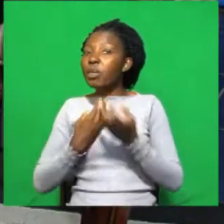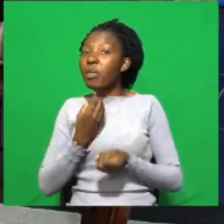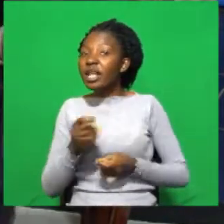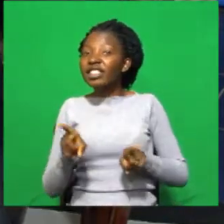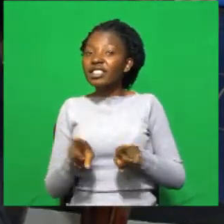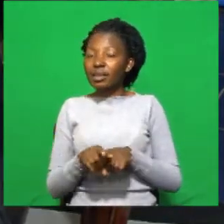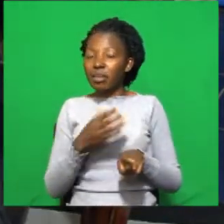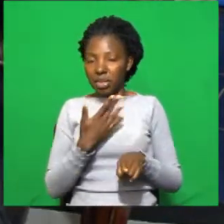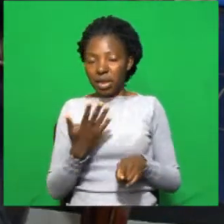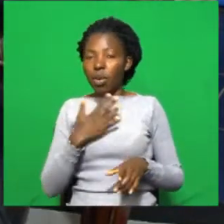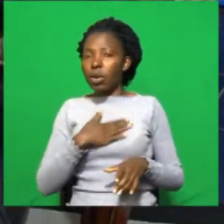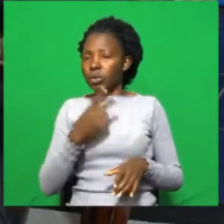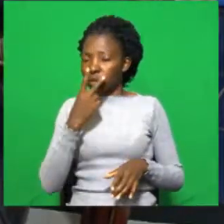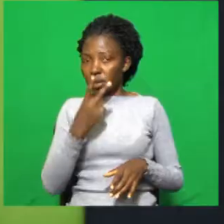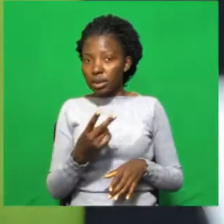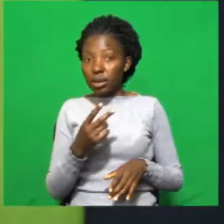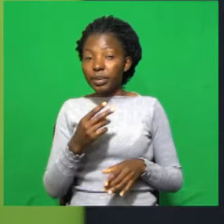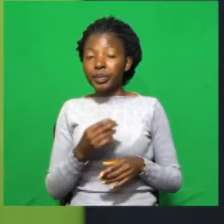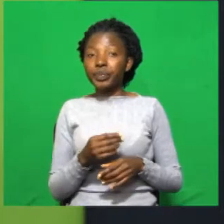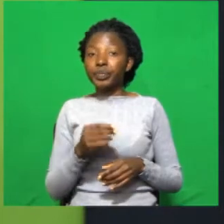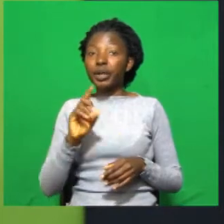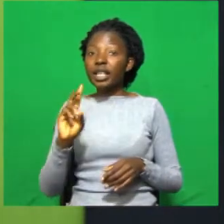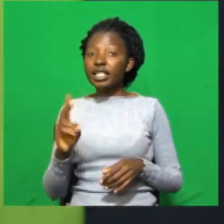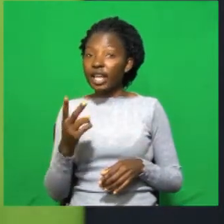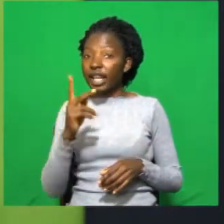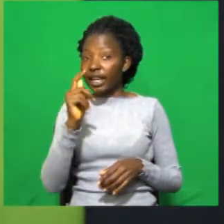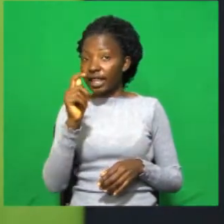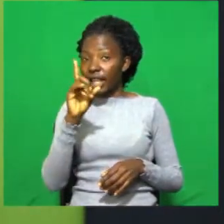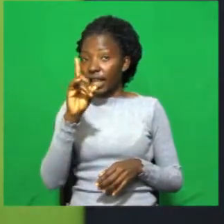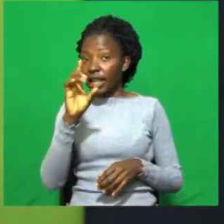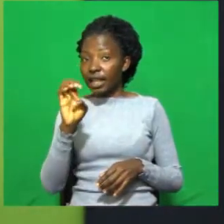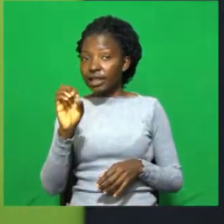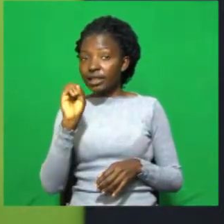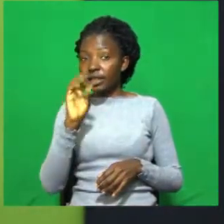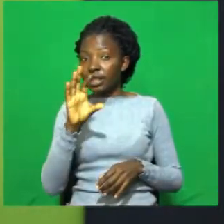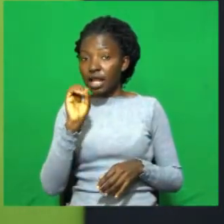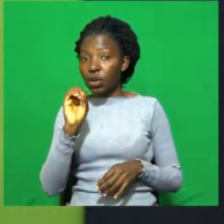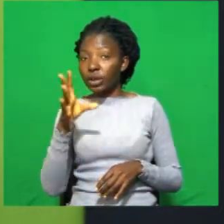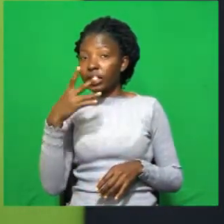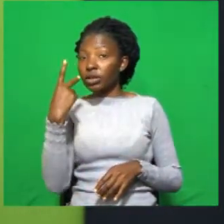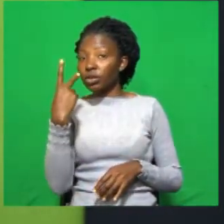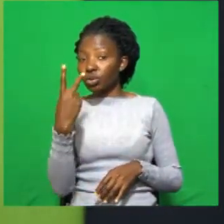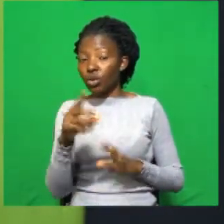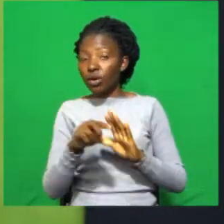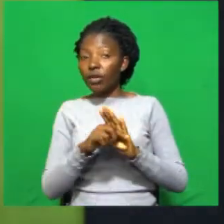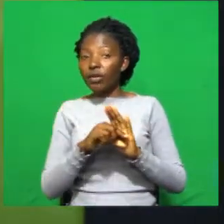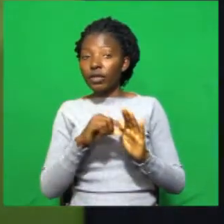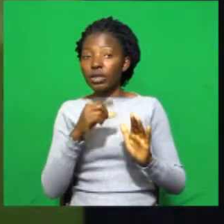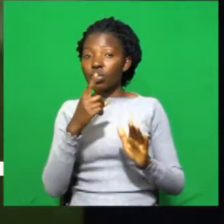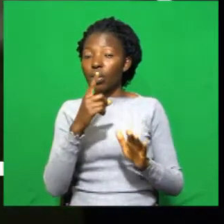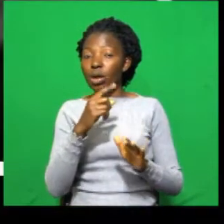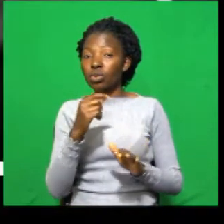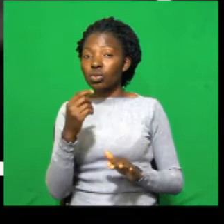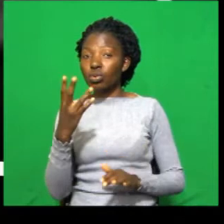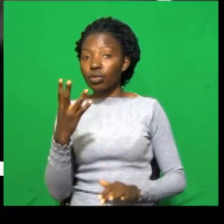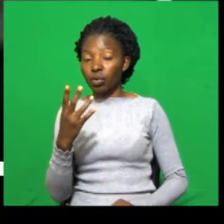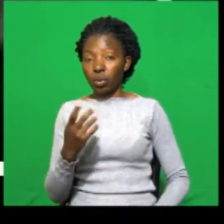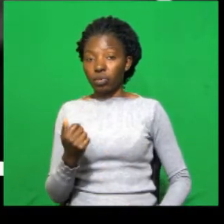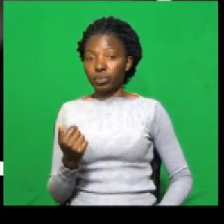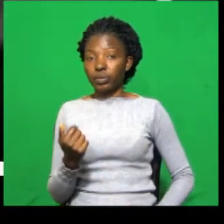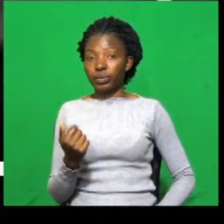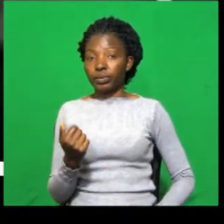chete ichocho. Inzwai matsanangudziro anoita Pauro pana 2 Thessalonians chapter 2 verse 1 to 4. 2